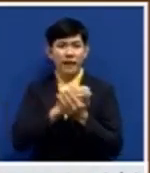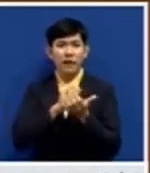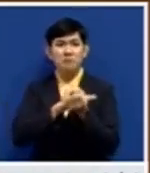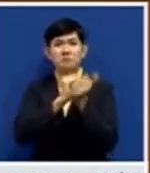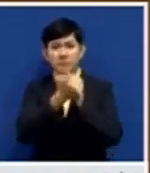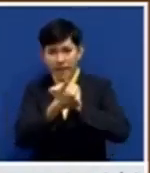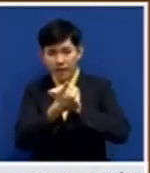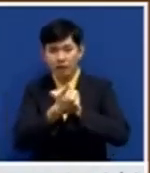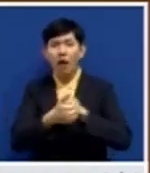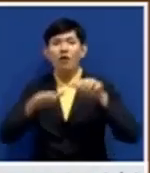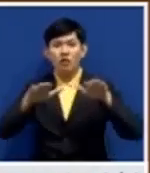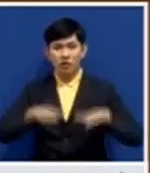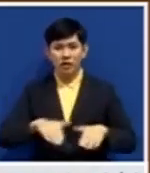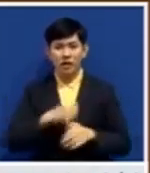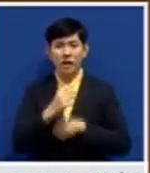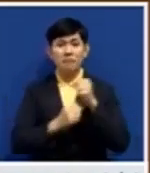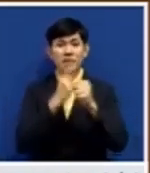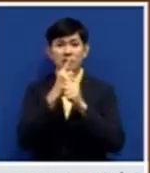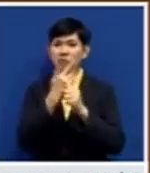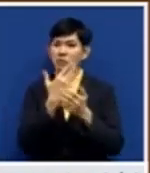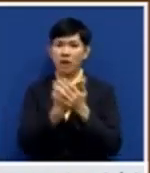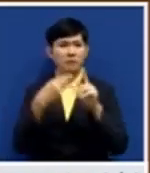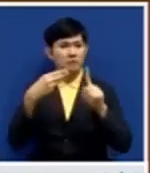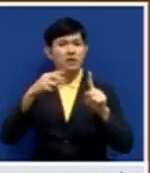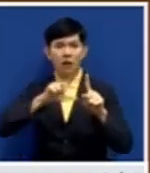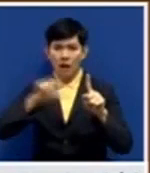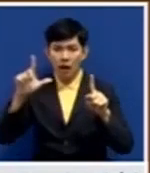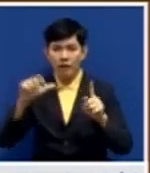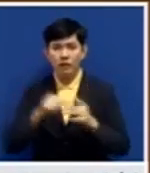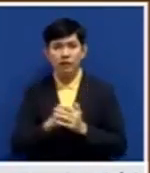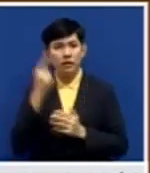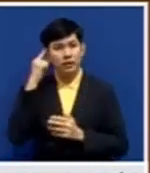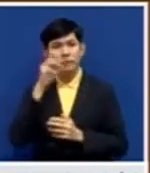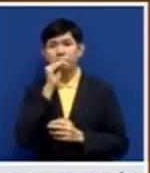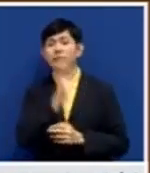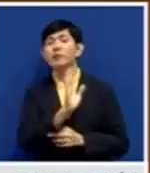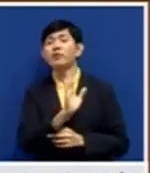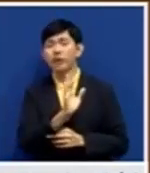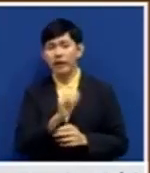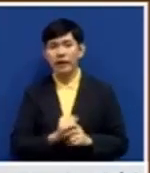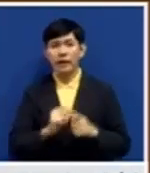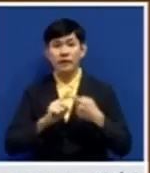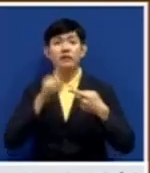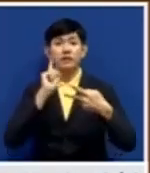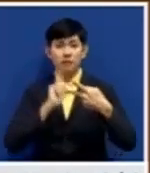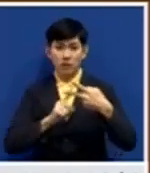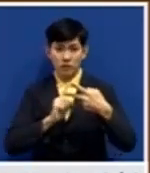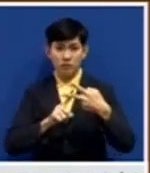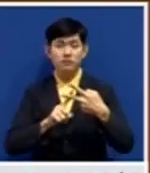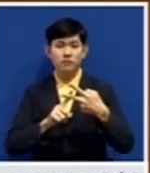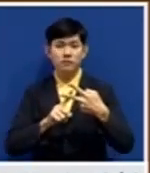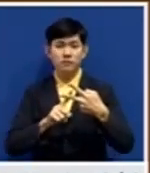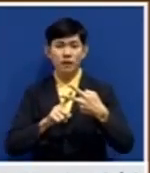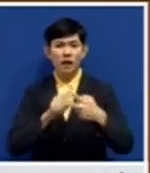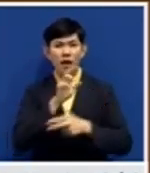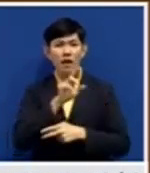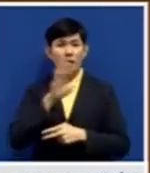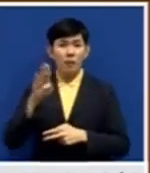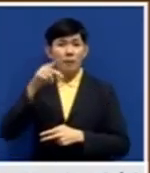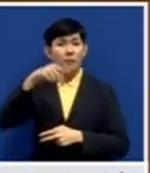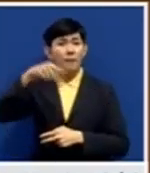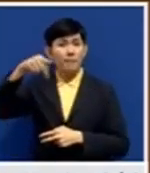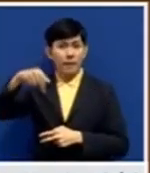บบปีหนึ่งไม่รู้กี่หมื่นล้านบาทอันนั้นเราไม่ต้องพูดถึงนะแต่ข้อสองก็คือว่าระบบพร้อมเ